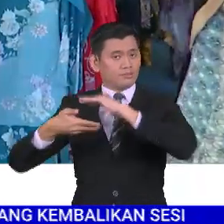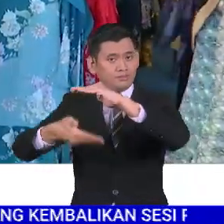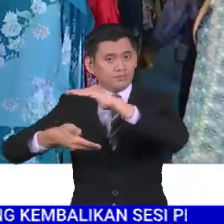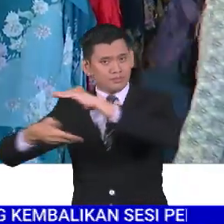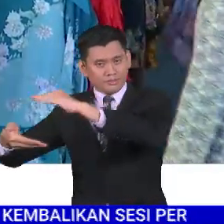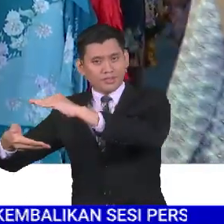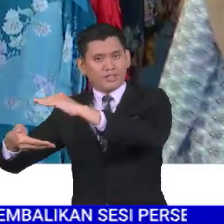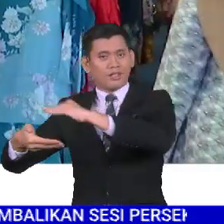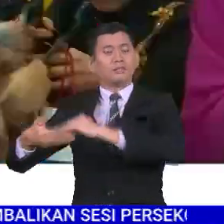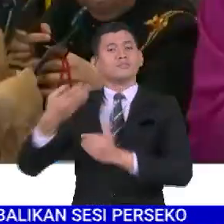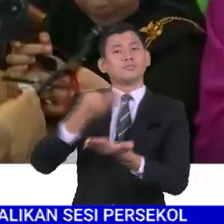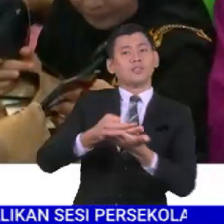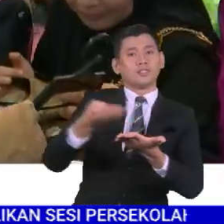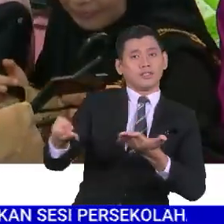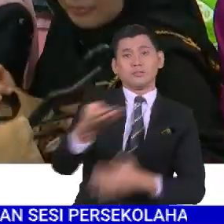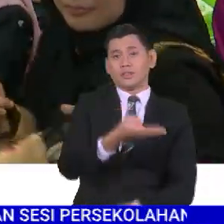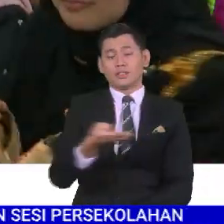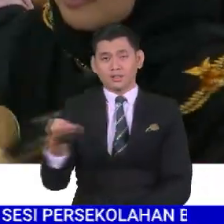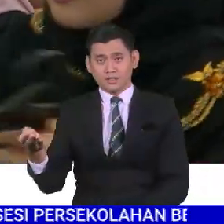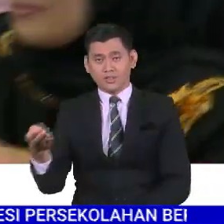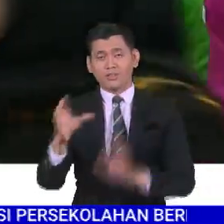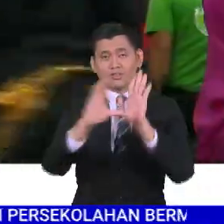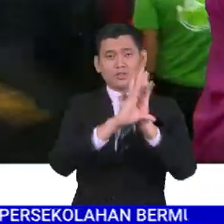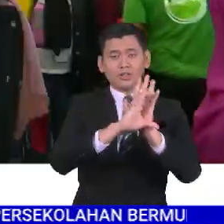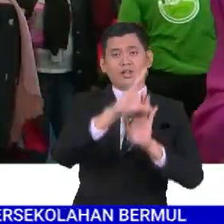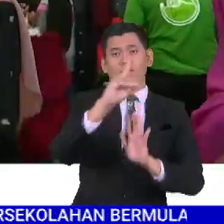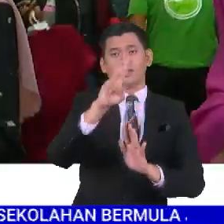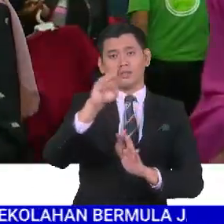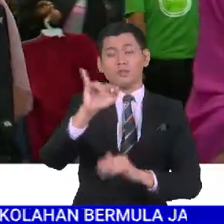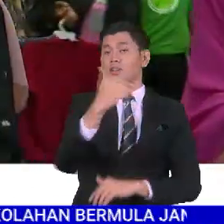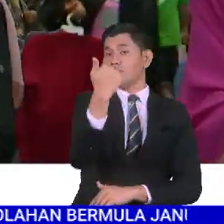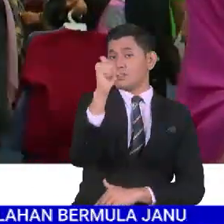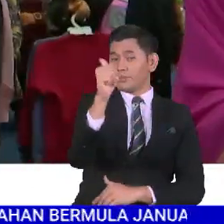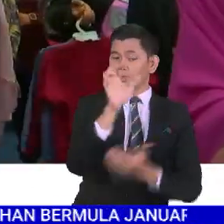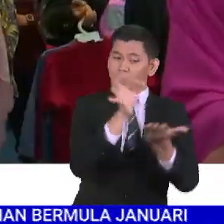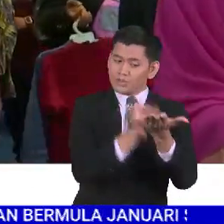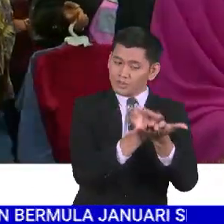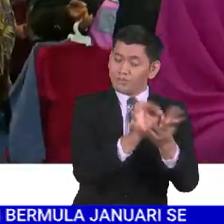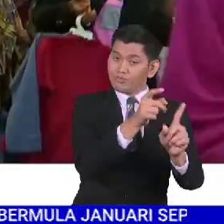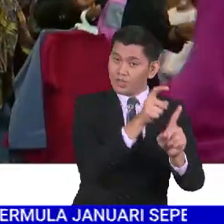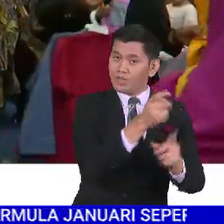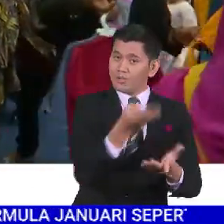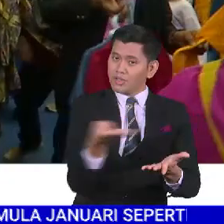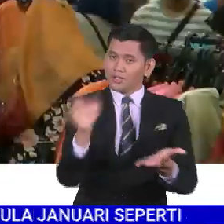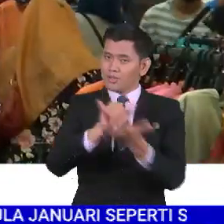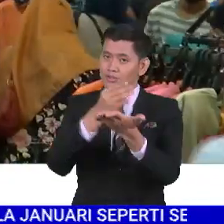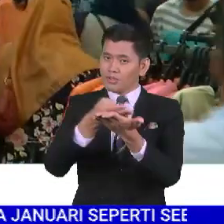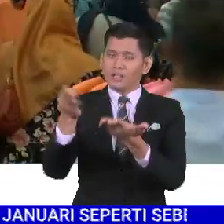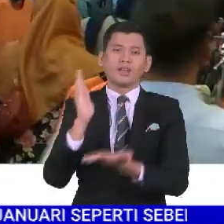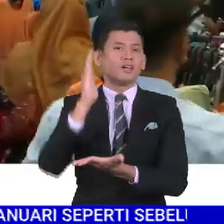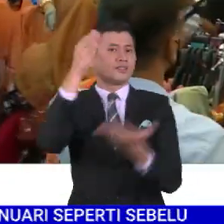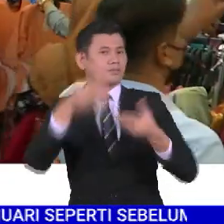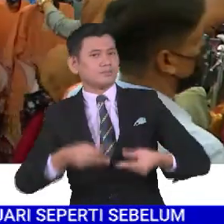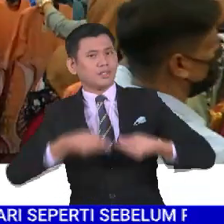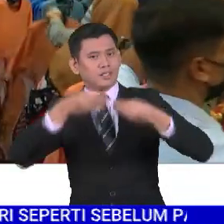barang kat Maidin, contohnya dia beli Adabi, contohnya 10 sen daripada barang itu mereka akan hulurkan